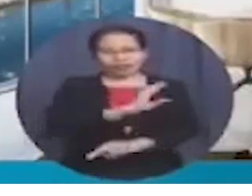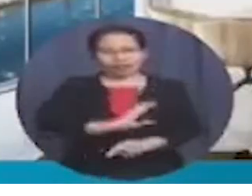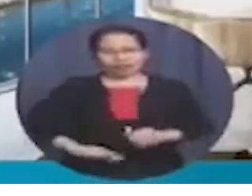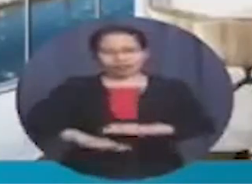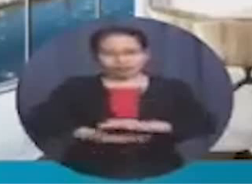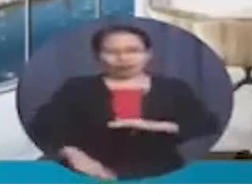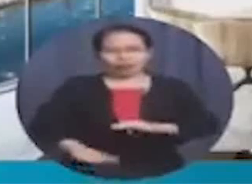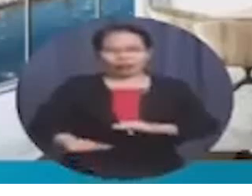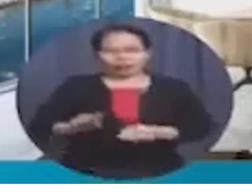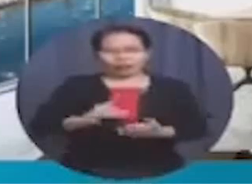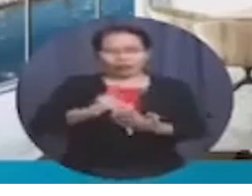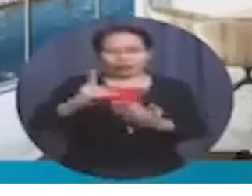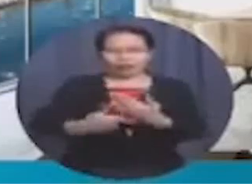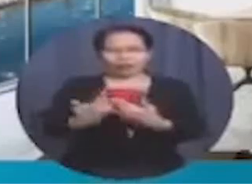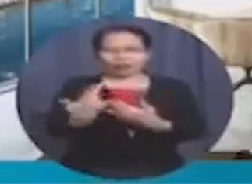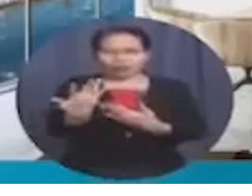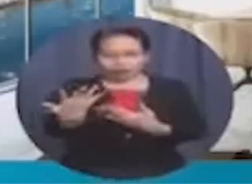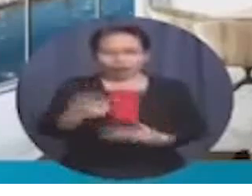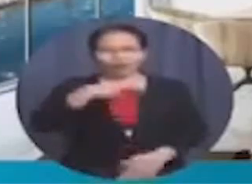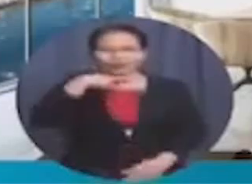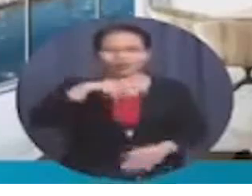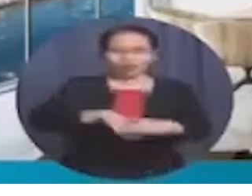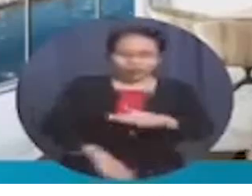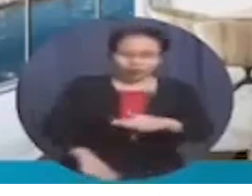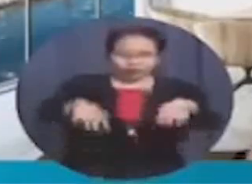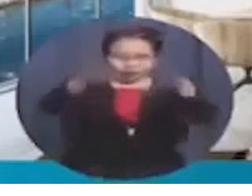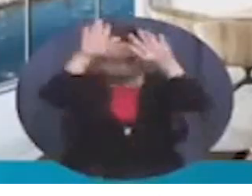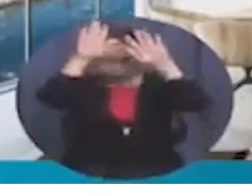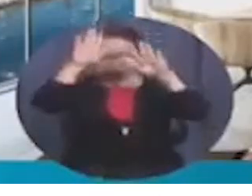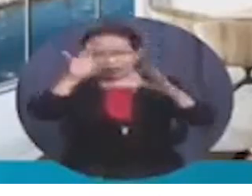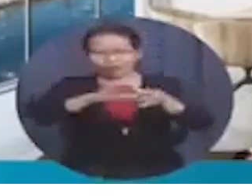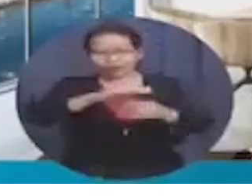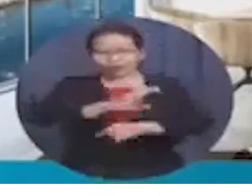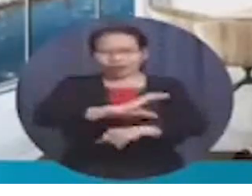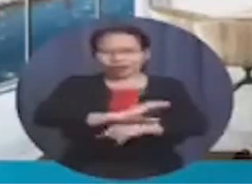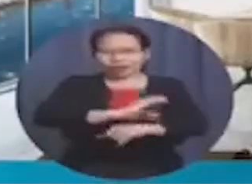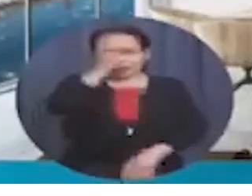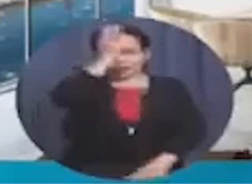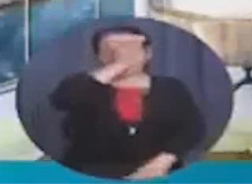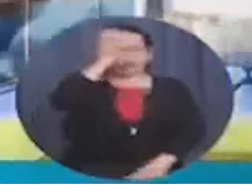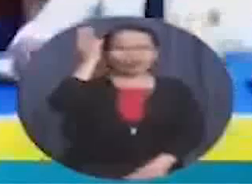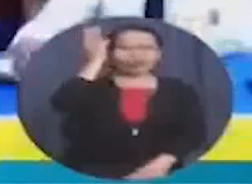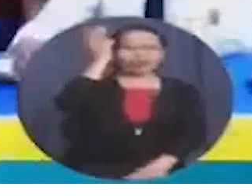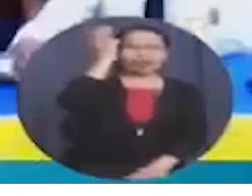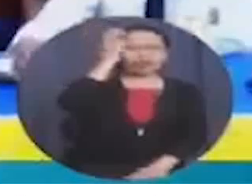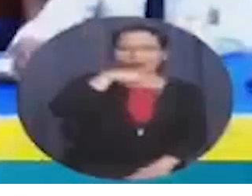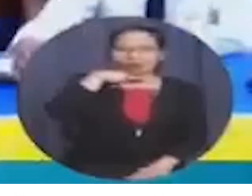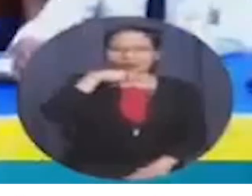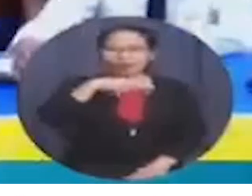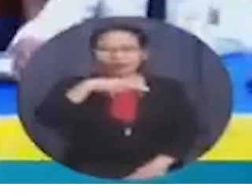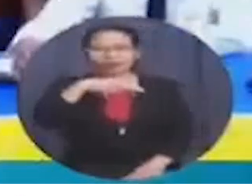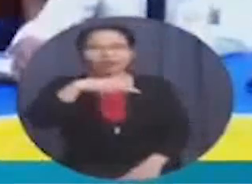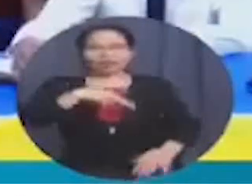Kristo ipinanganak ng December 25. Inaamin naman niya ng Iglesia Katolika na hindi